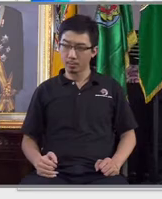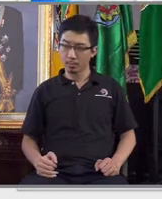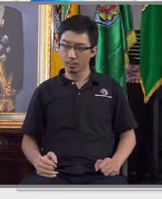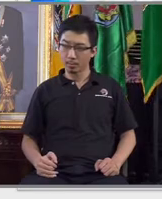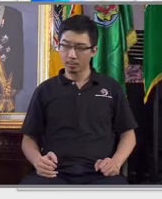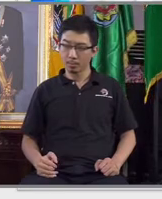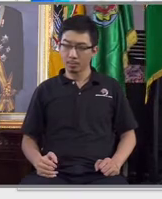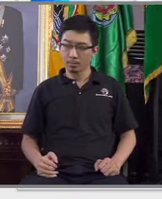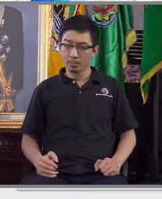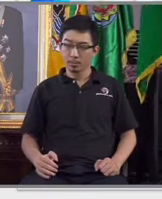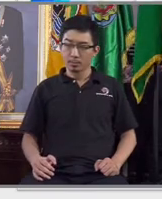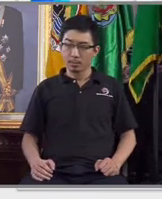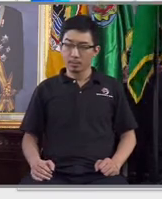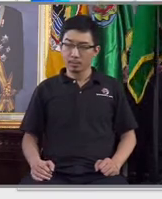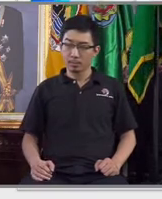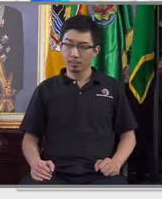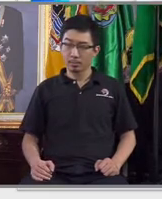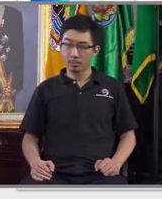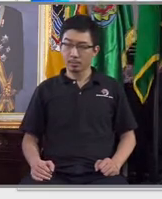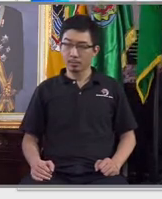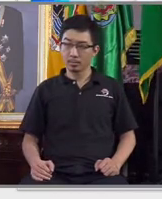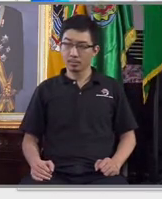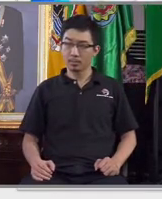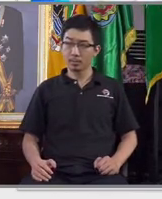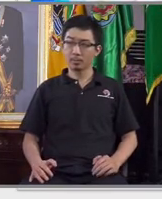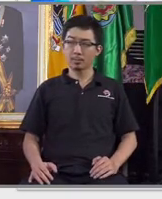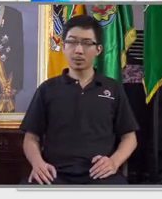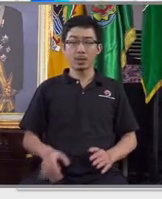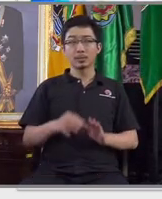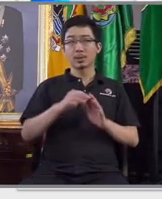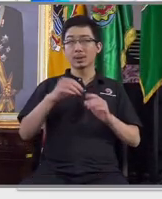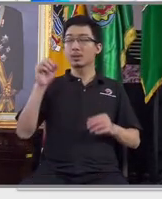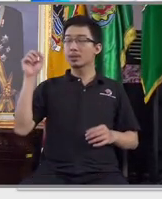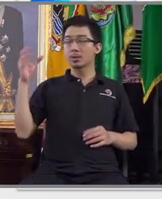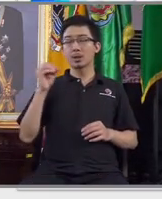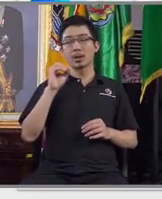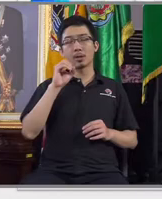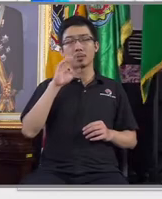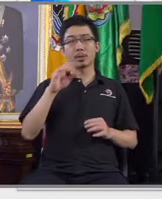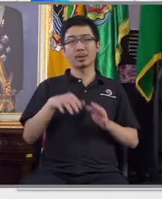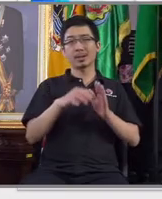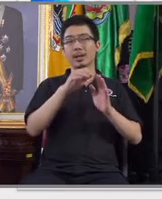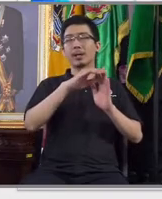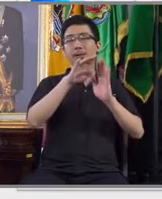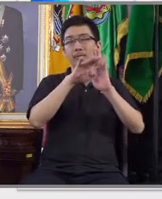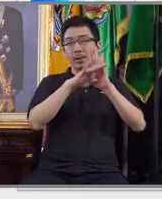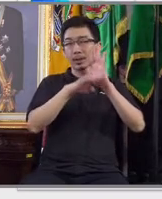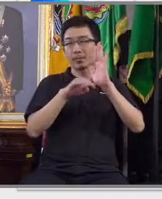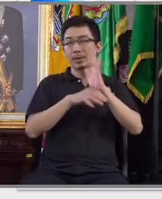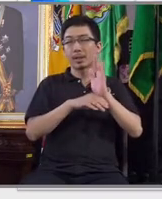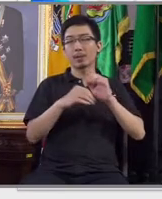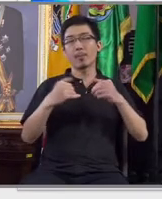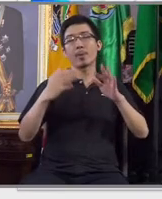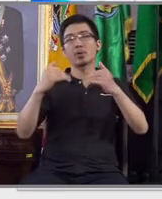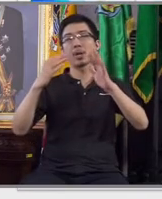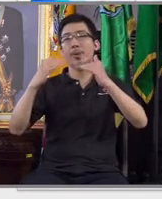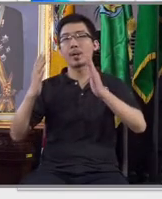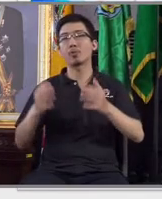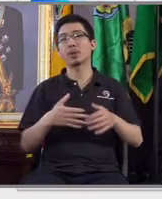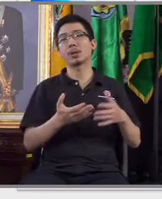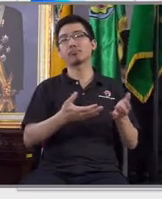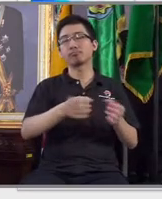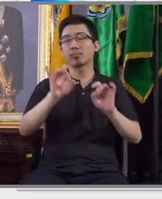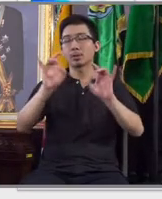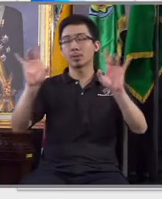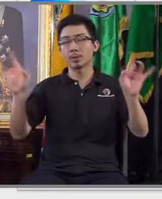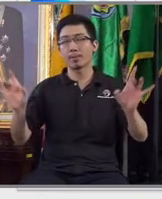Desa Berahan, pembangunan IPA 100 liter per detik Kabupaten Demak, peningkatan terminal tipe A Kabupaten